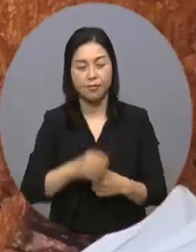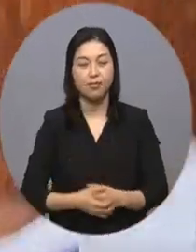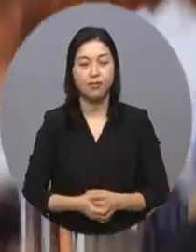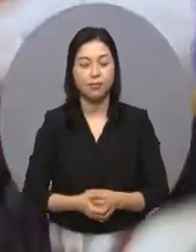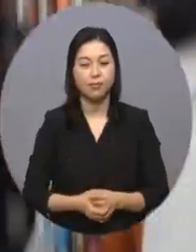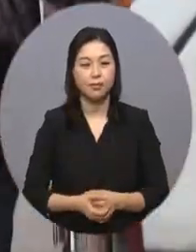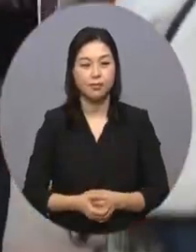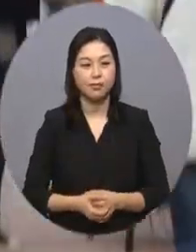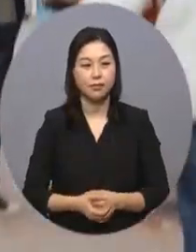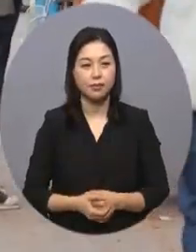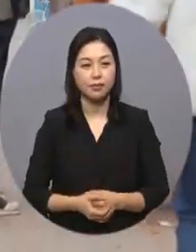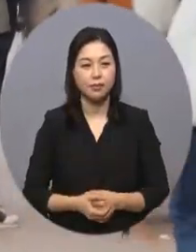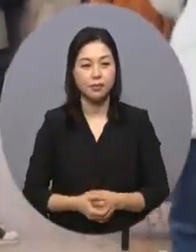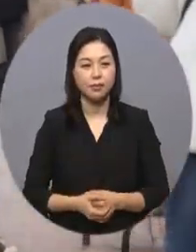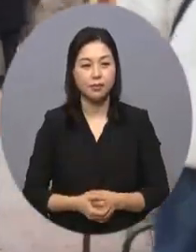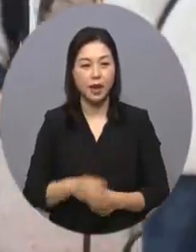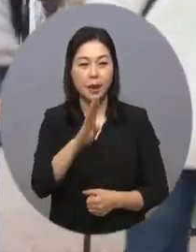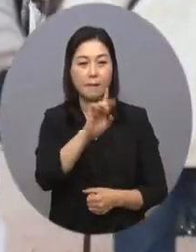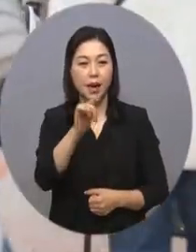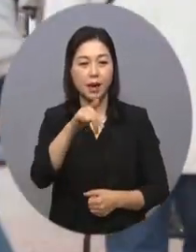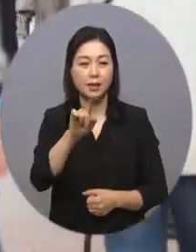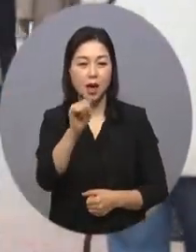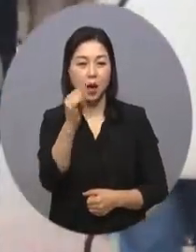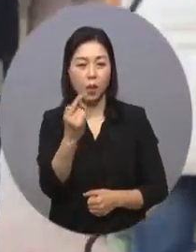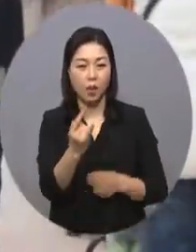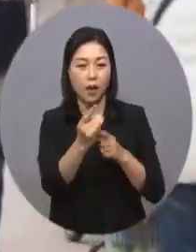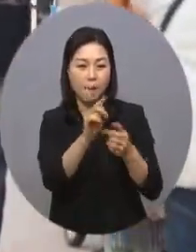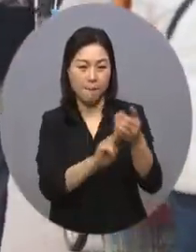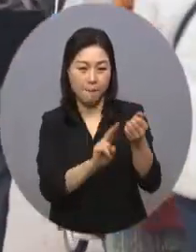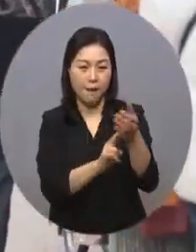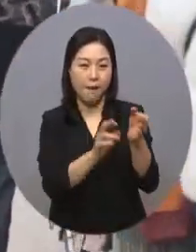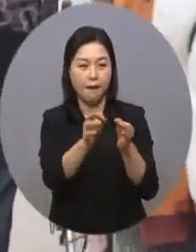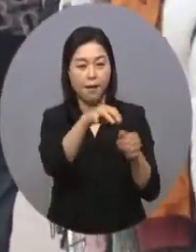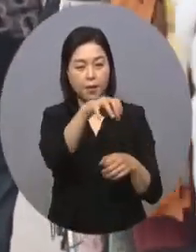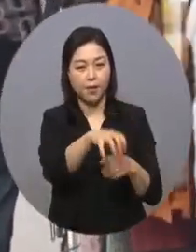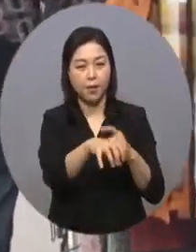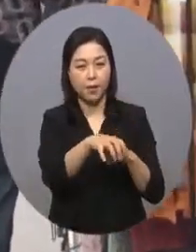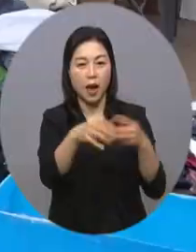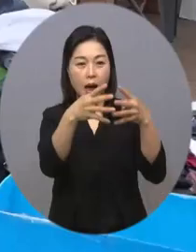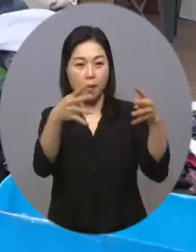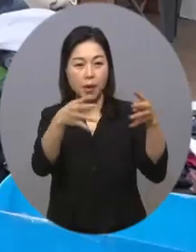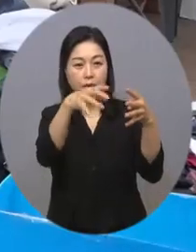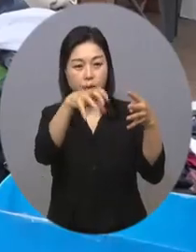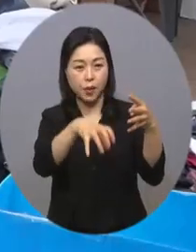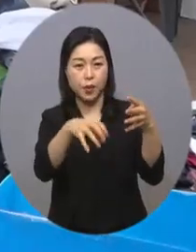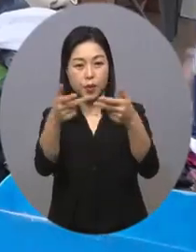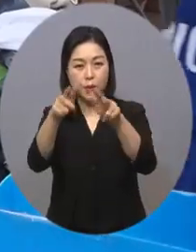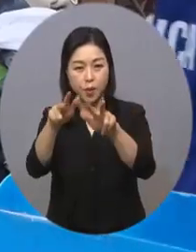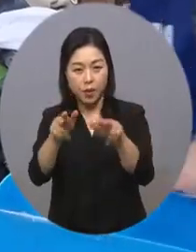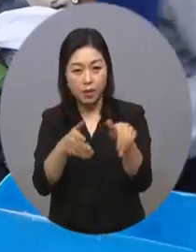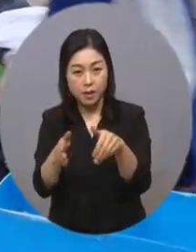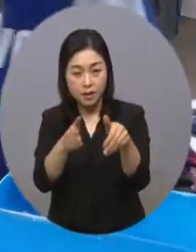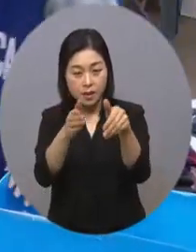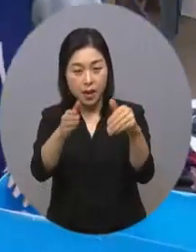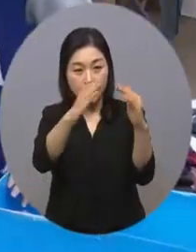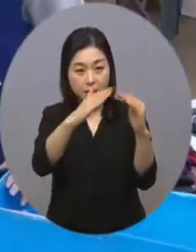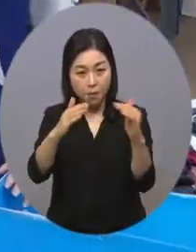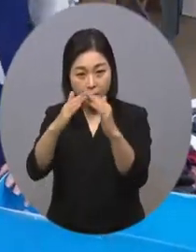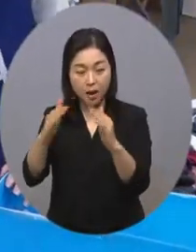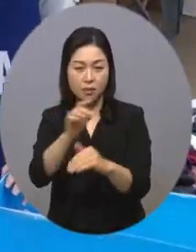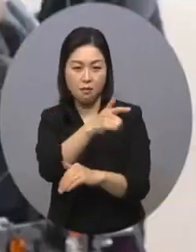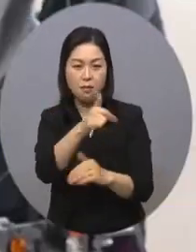또 다른 바자회장. 아파트 단지들 사이 공원길에 펼쳐진 천막들과 갖가지